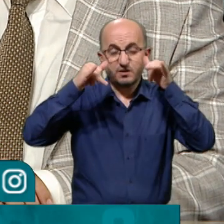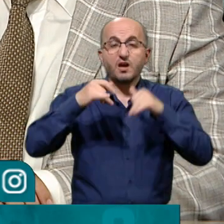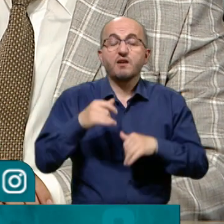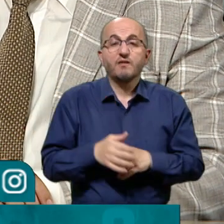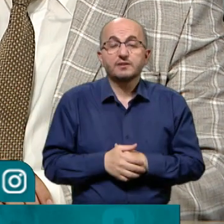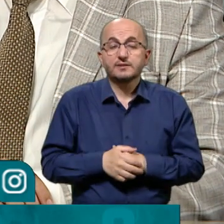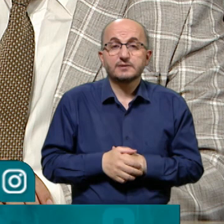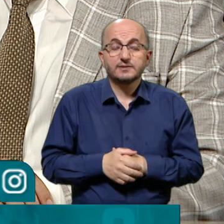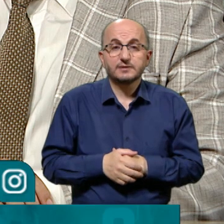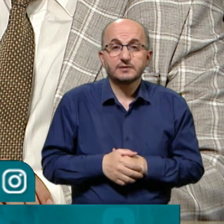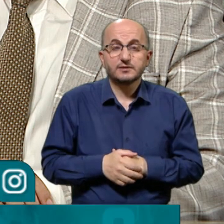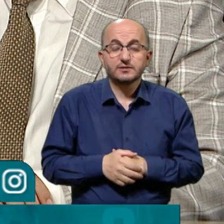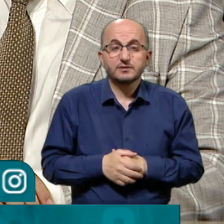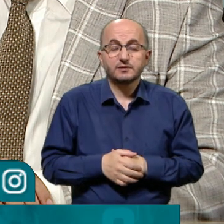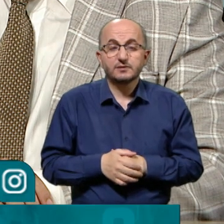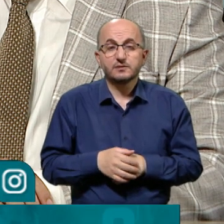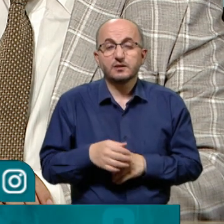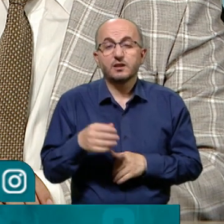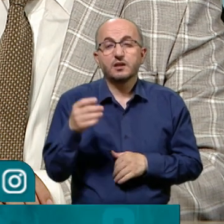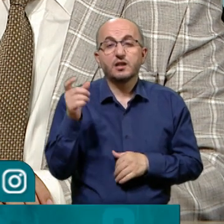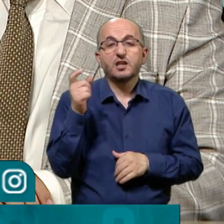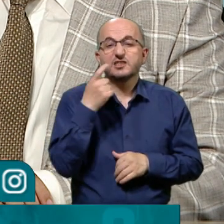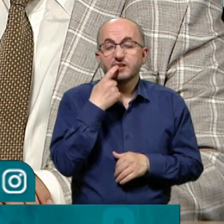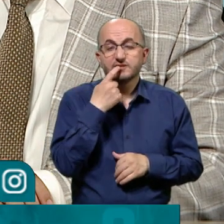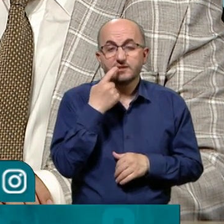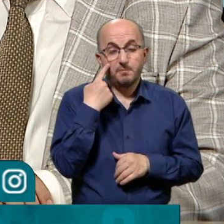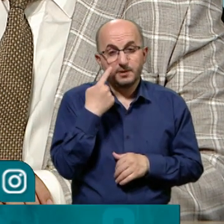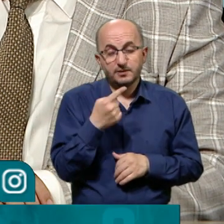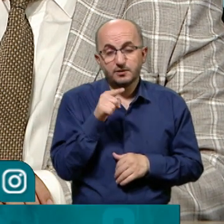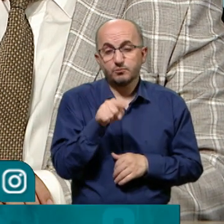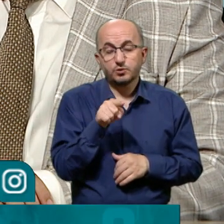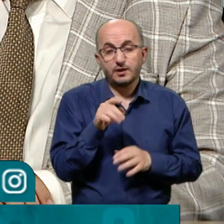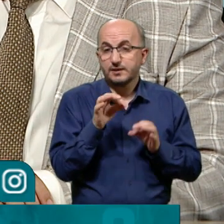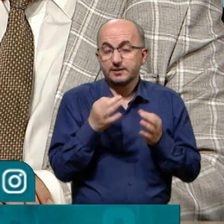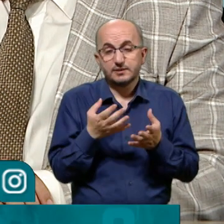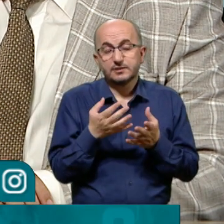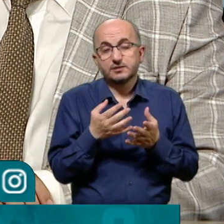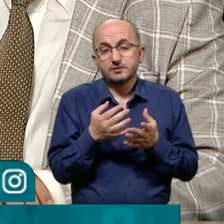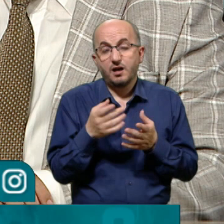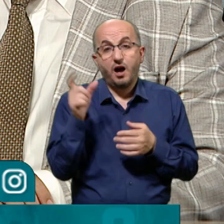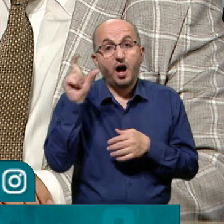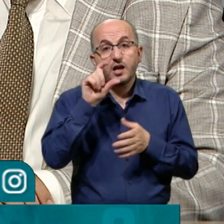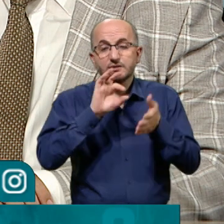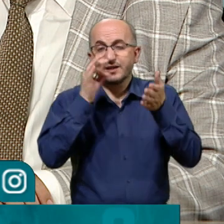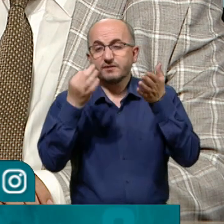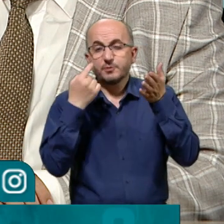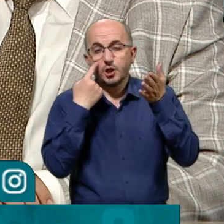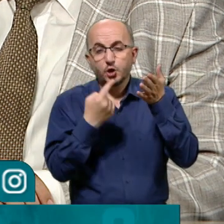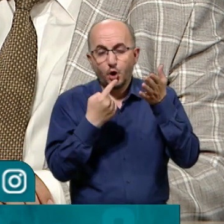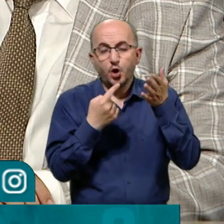hayvanın kamerayı olarak yaşıdır bu da nedir kamera yaşını